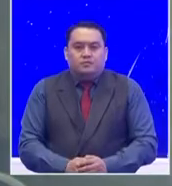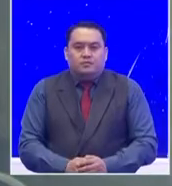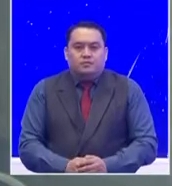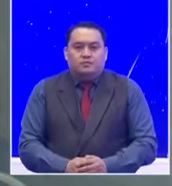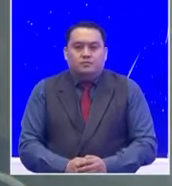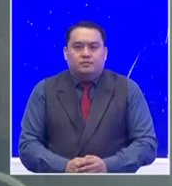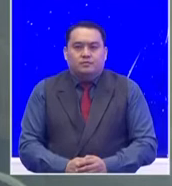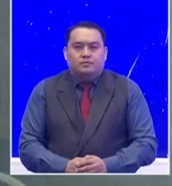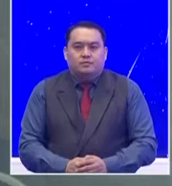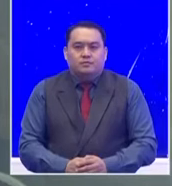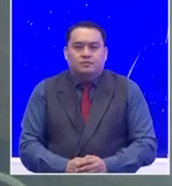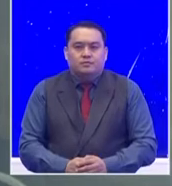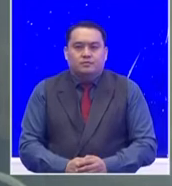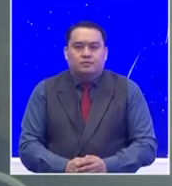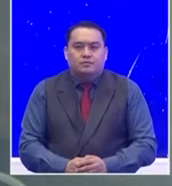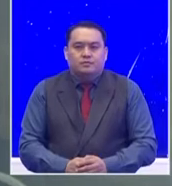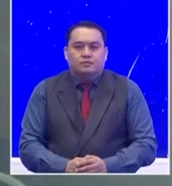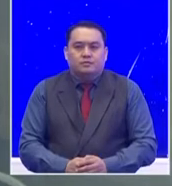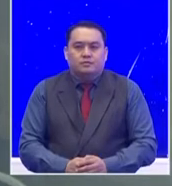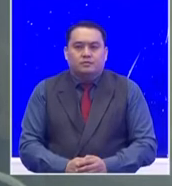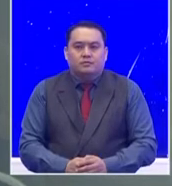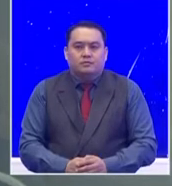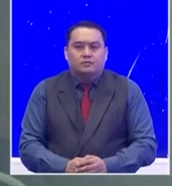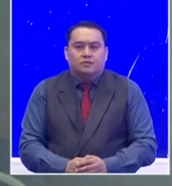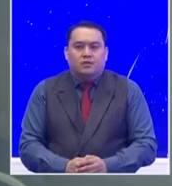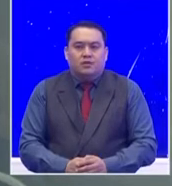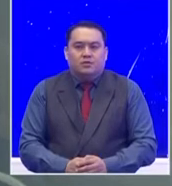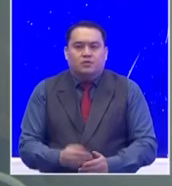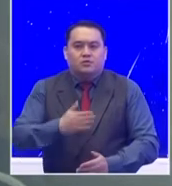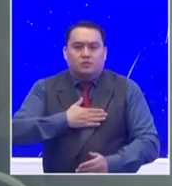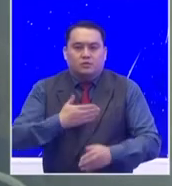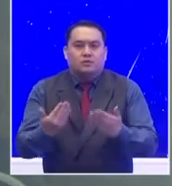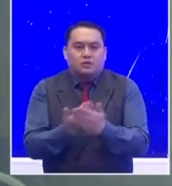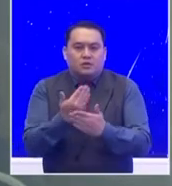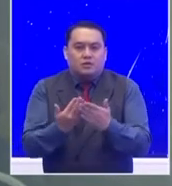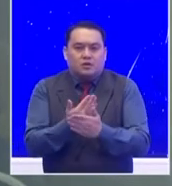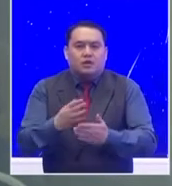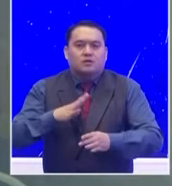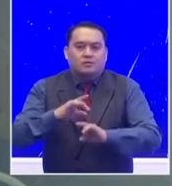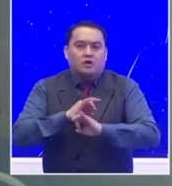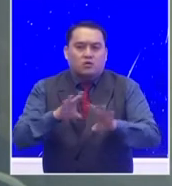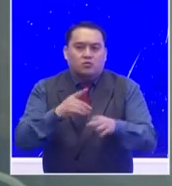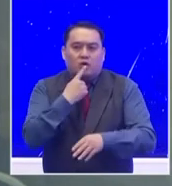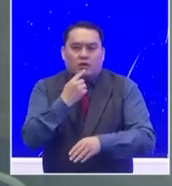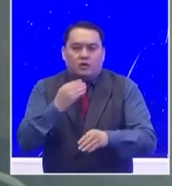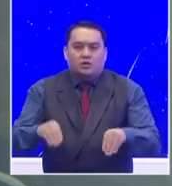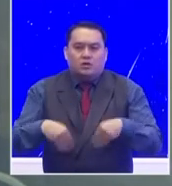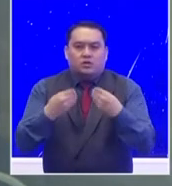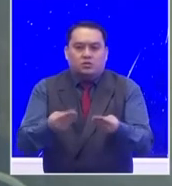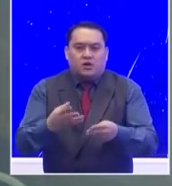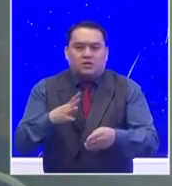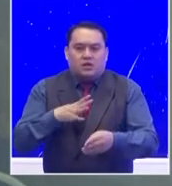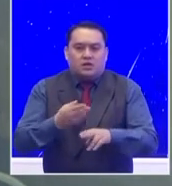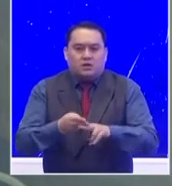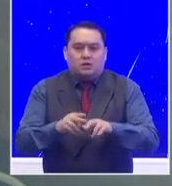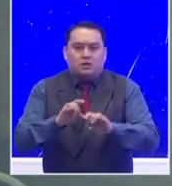Мы являемся призывниками военно-технической школы. Об данной акции нас оповестил Центр обслуживания молодежи, так как сейчас идет год волонтерства.